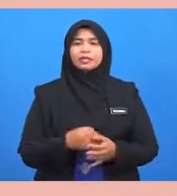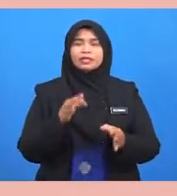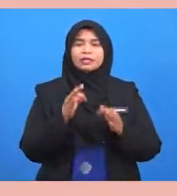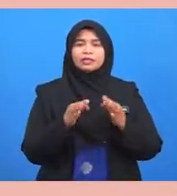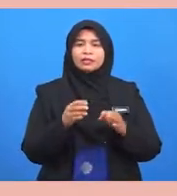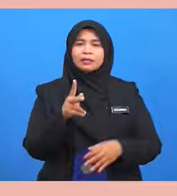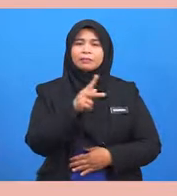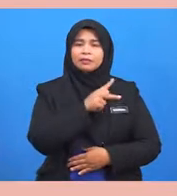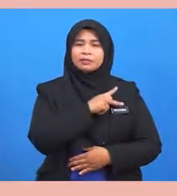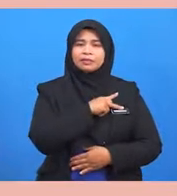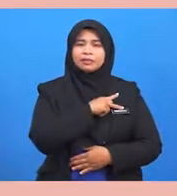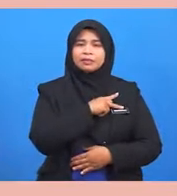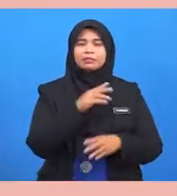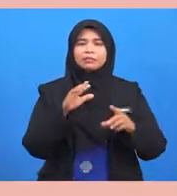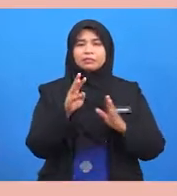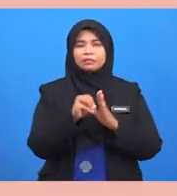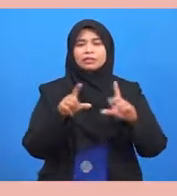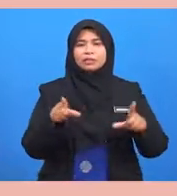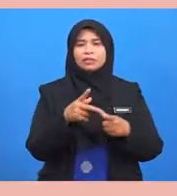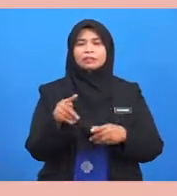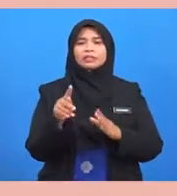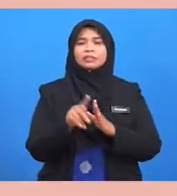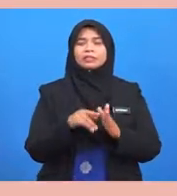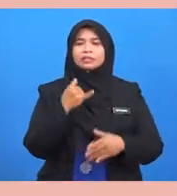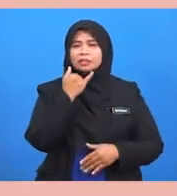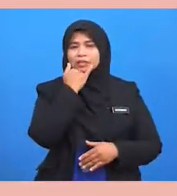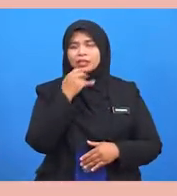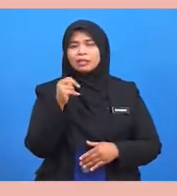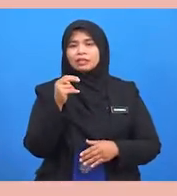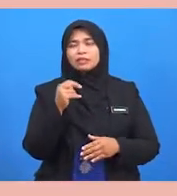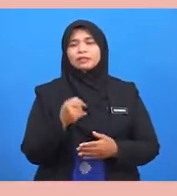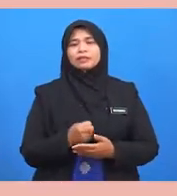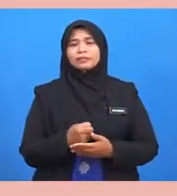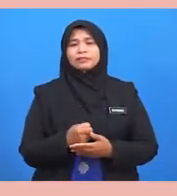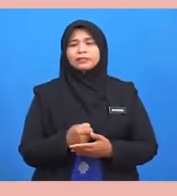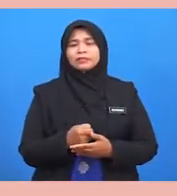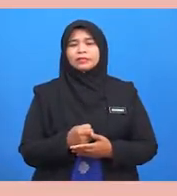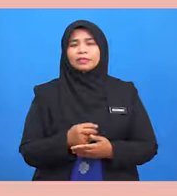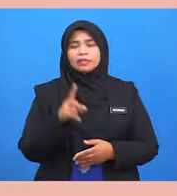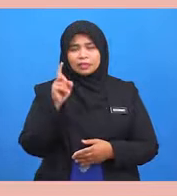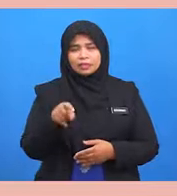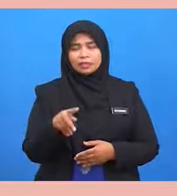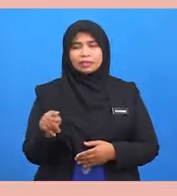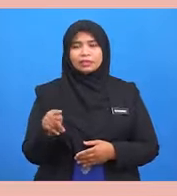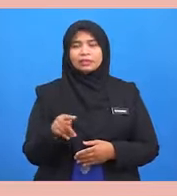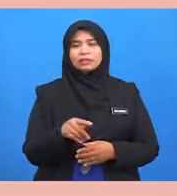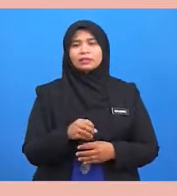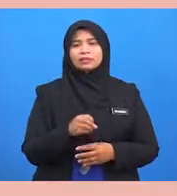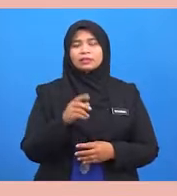Sekiranya pemimpin melakukan kesilapan atau kesalahan, hendaklah